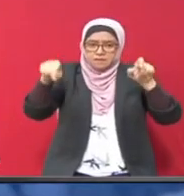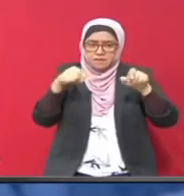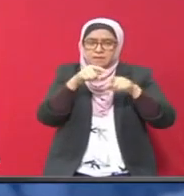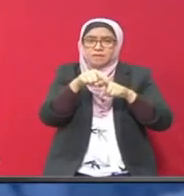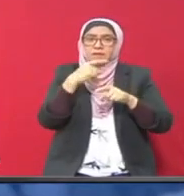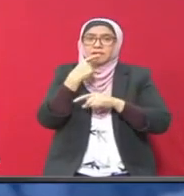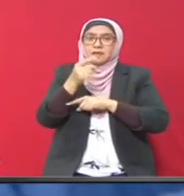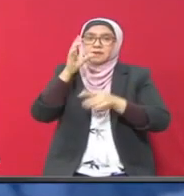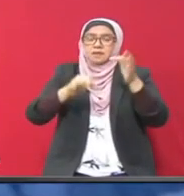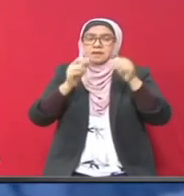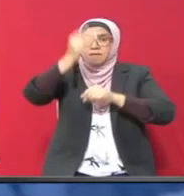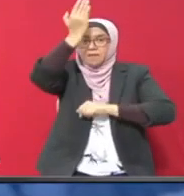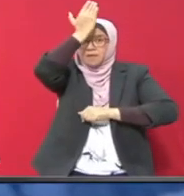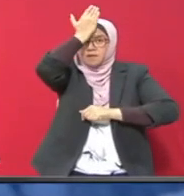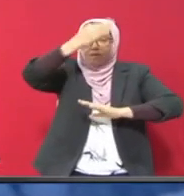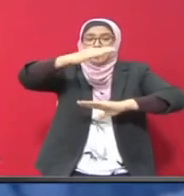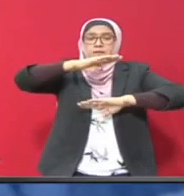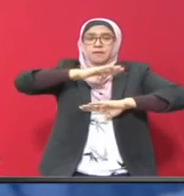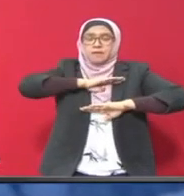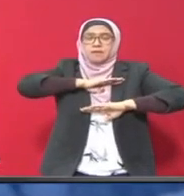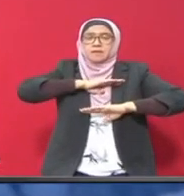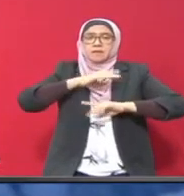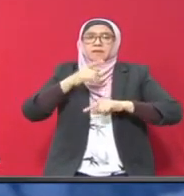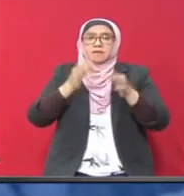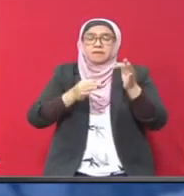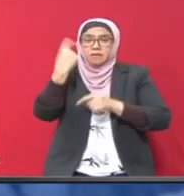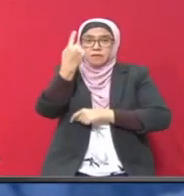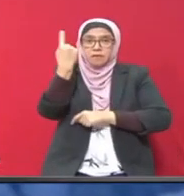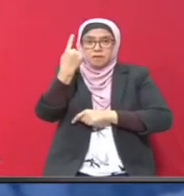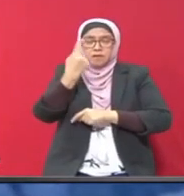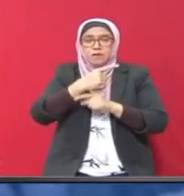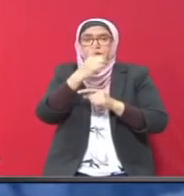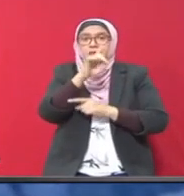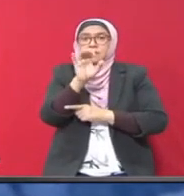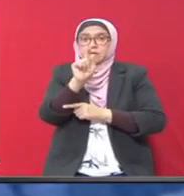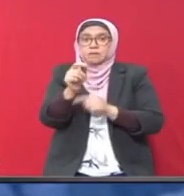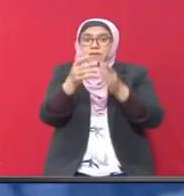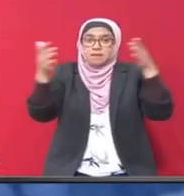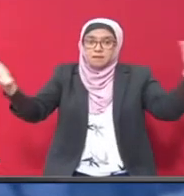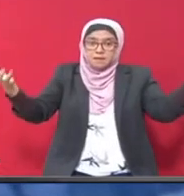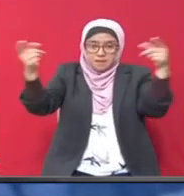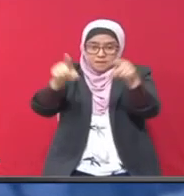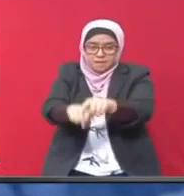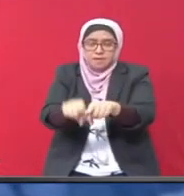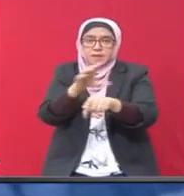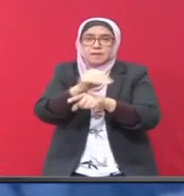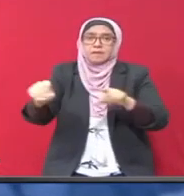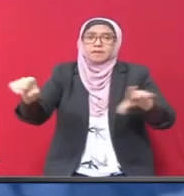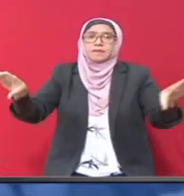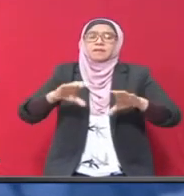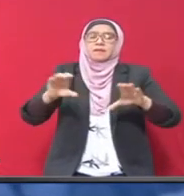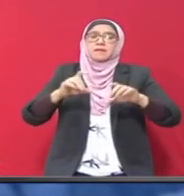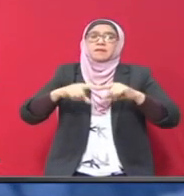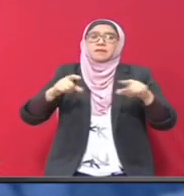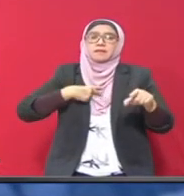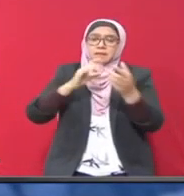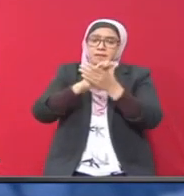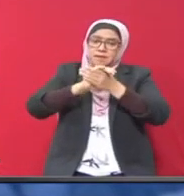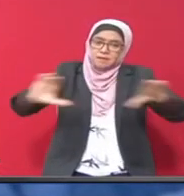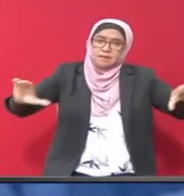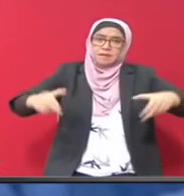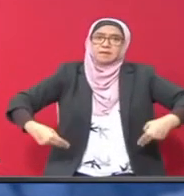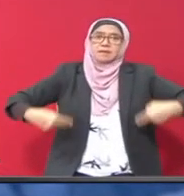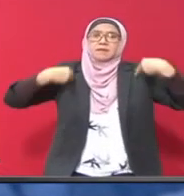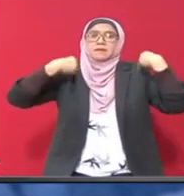berpuas hati bahwa suatu darurat besar sedang berlaku yang menyebabkan keselamatan atau kehidupan ekonomi atau